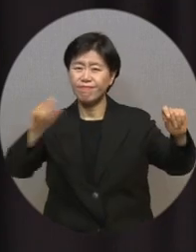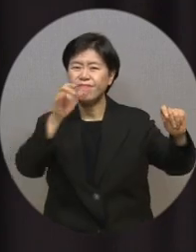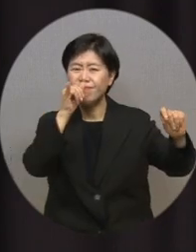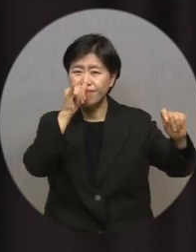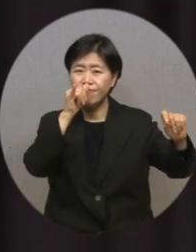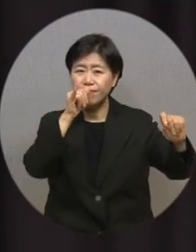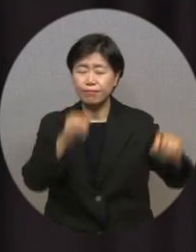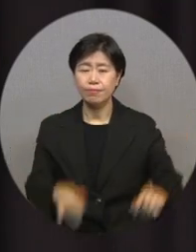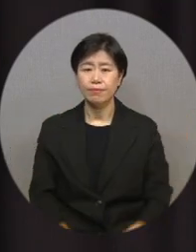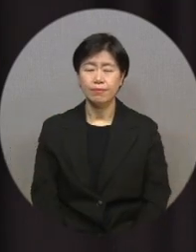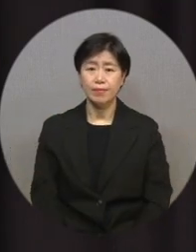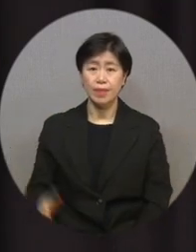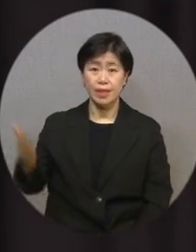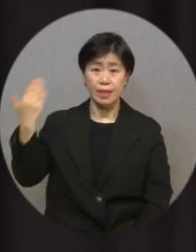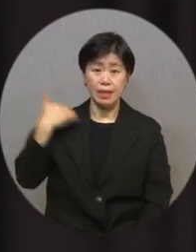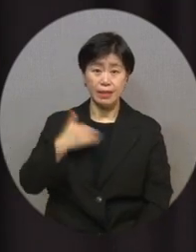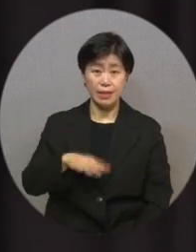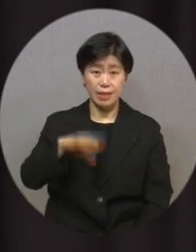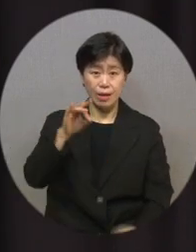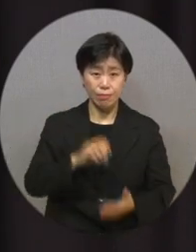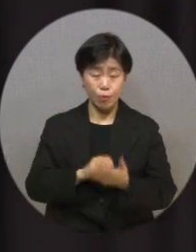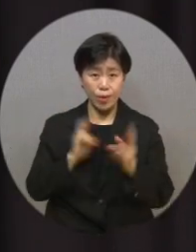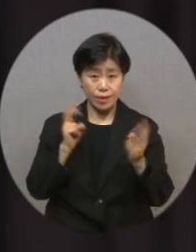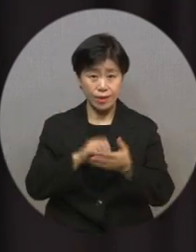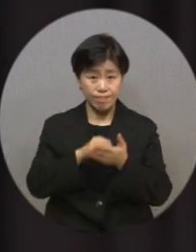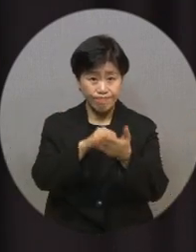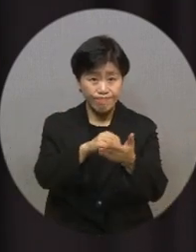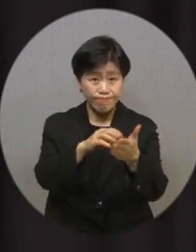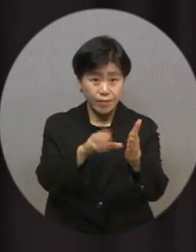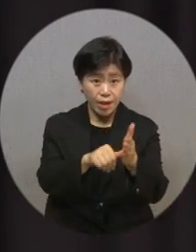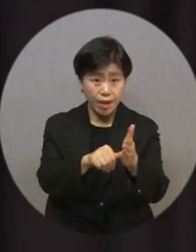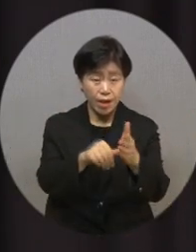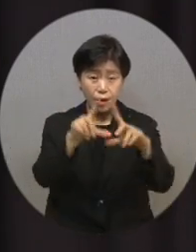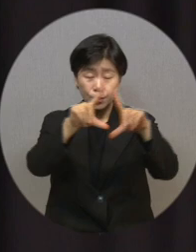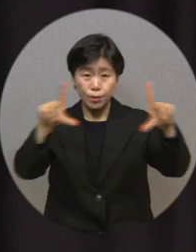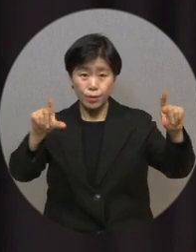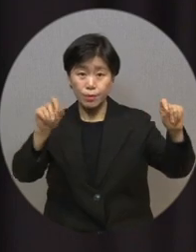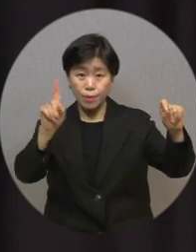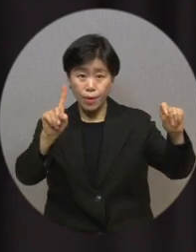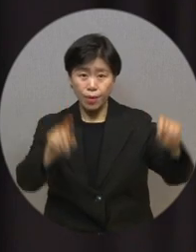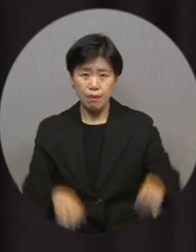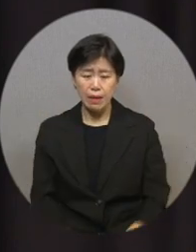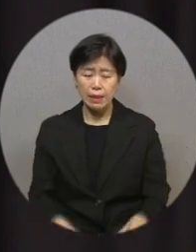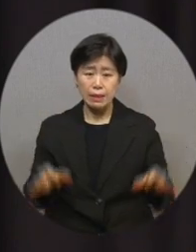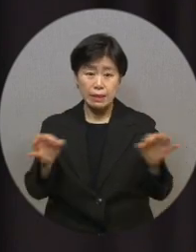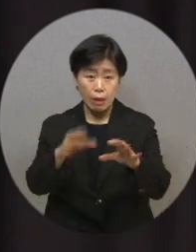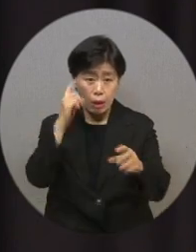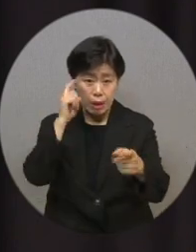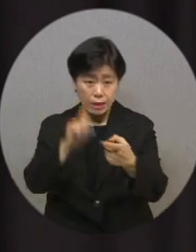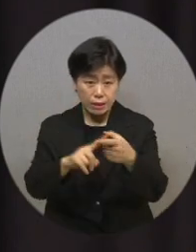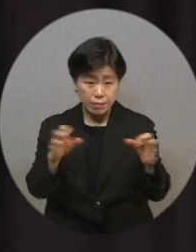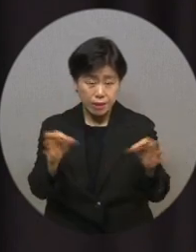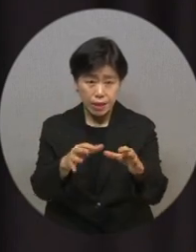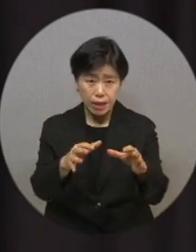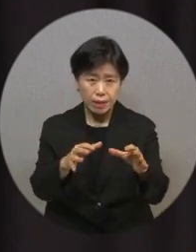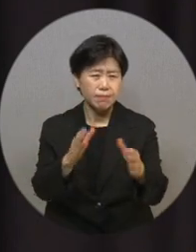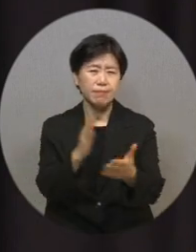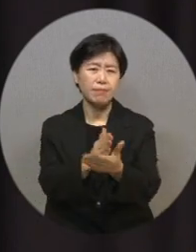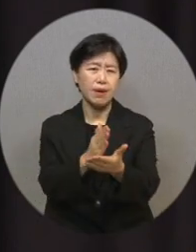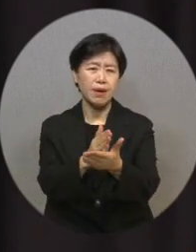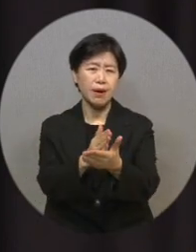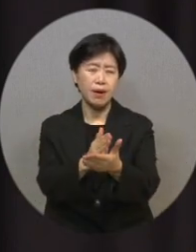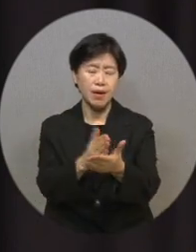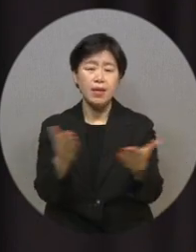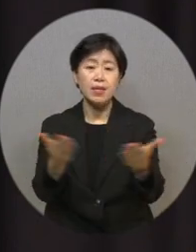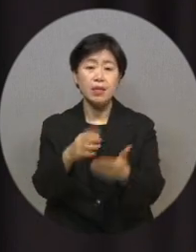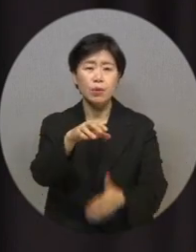초창기 저 입사했을 때 그 슬로건이 잠깐의 관심보다 평생의 일터를 이런 슬로건을 줘서 이제 저희가 했었고요 예